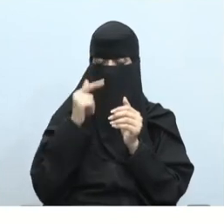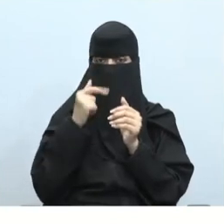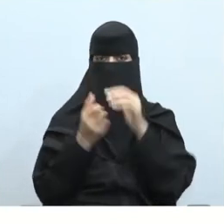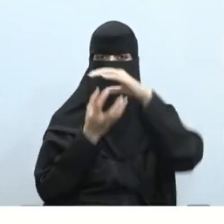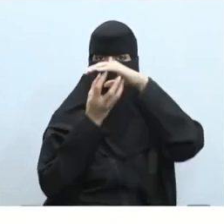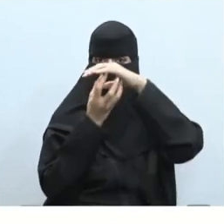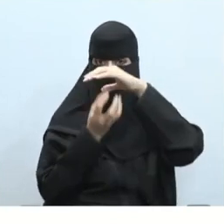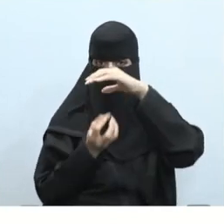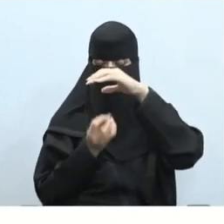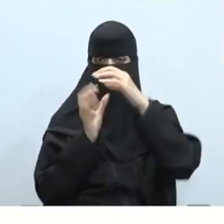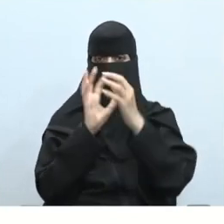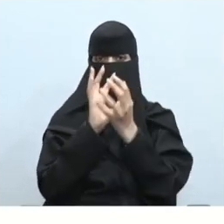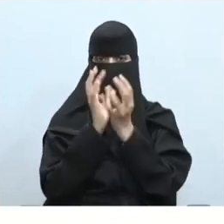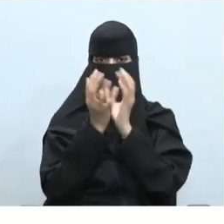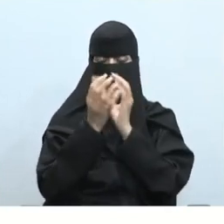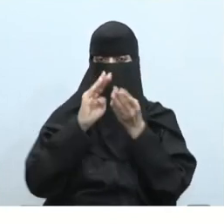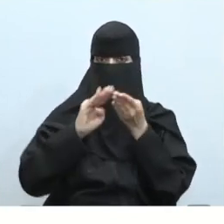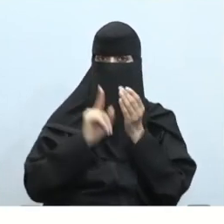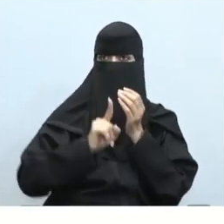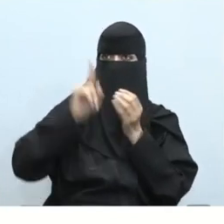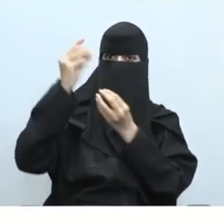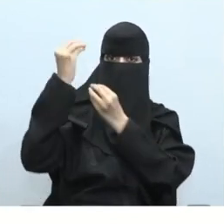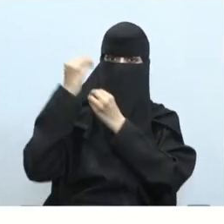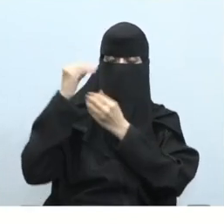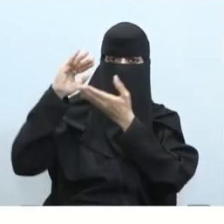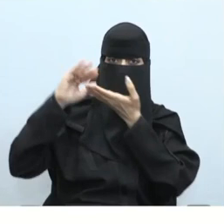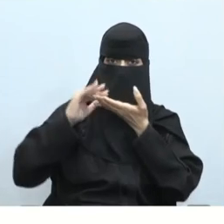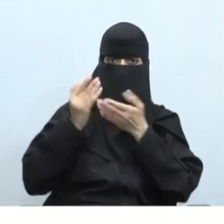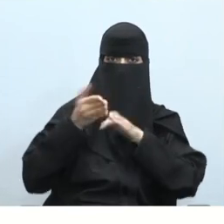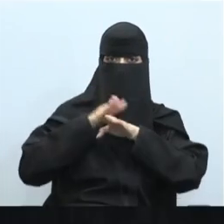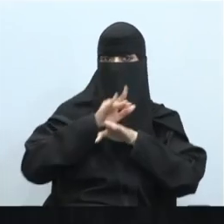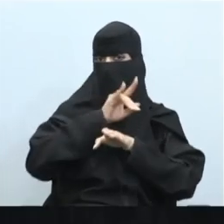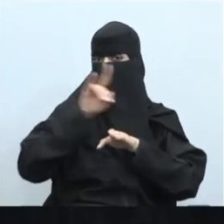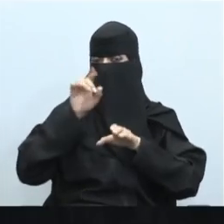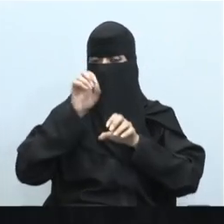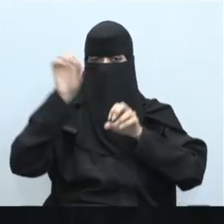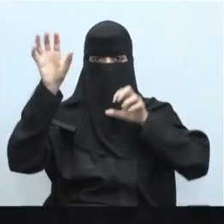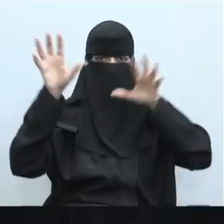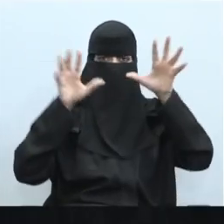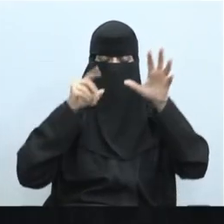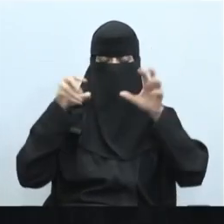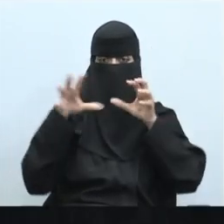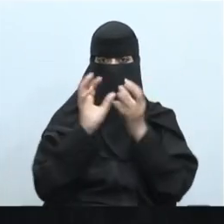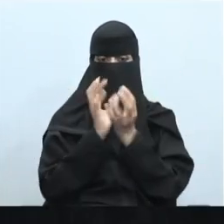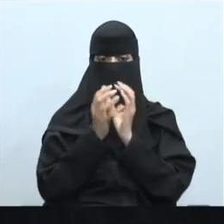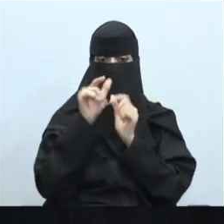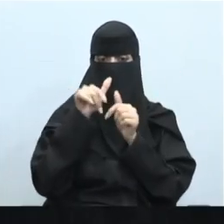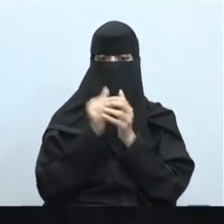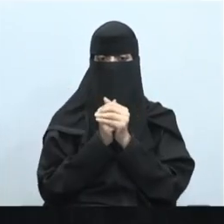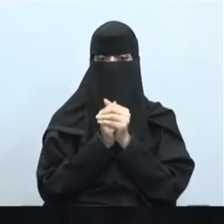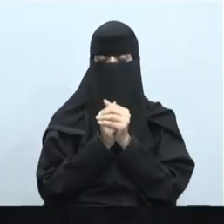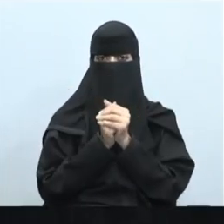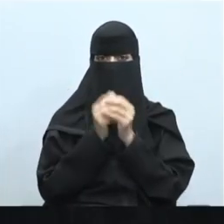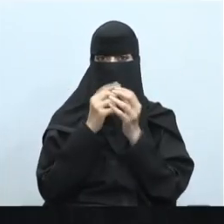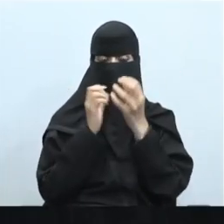الارضيه بفضل الله سبحانه وتعالى ساعد على عدم تطاير اجزاء من الارض اذا